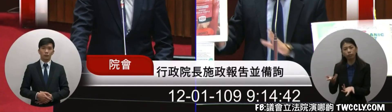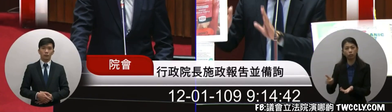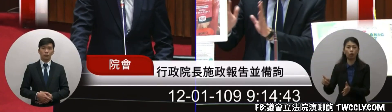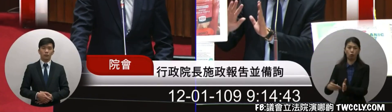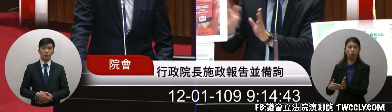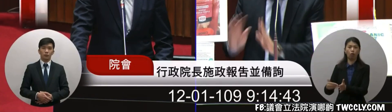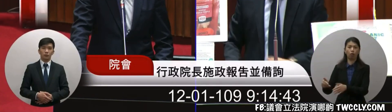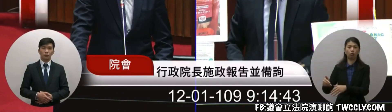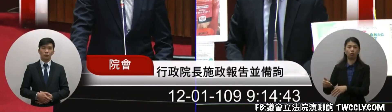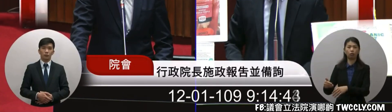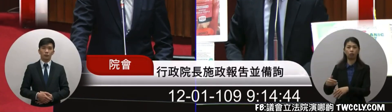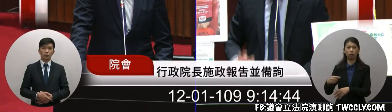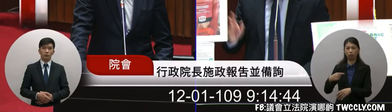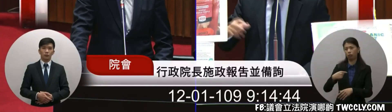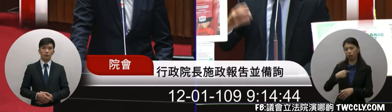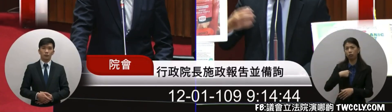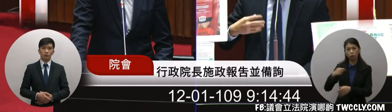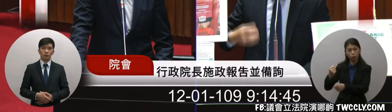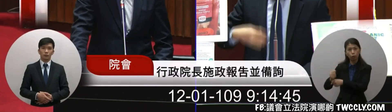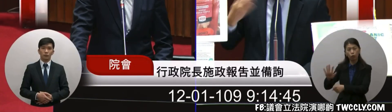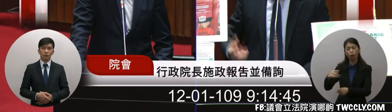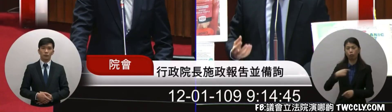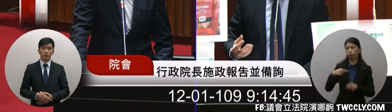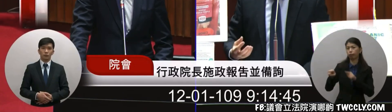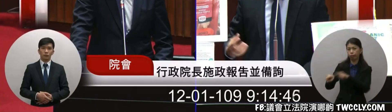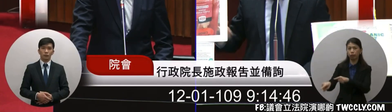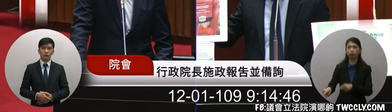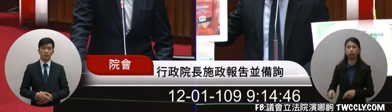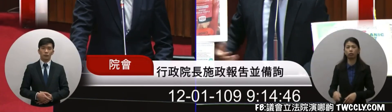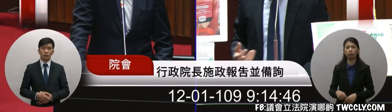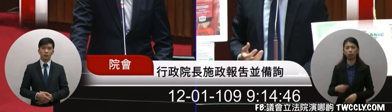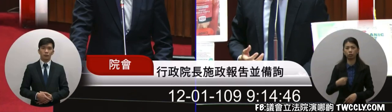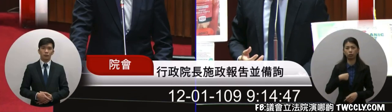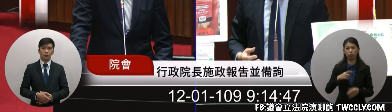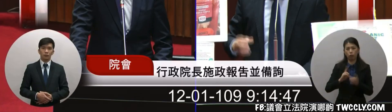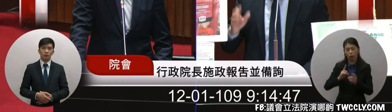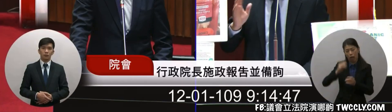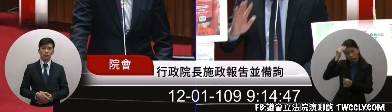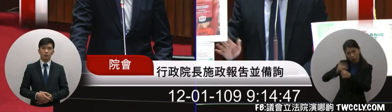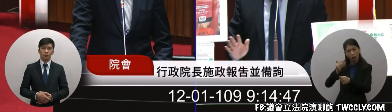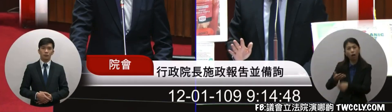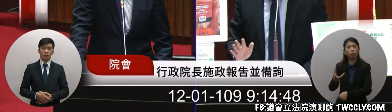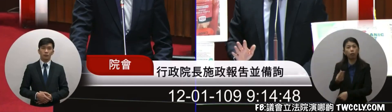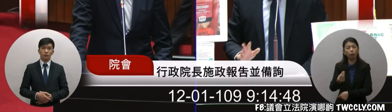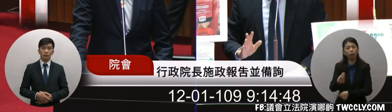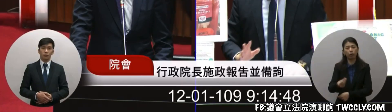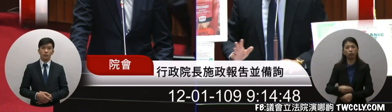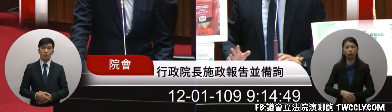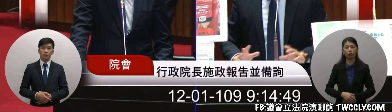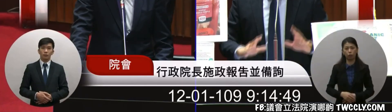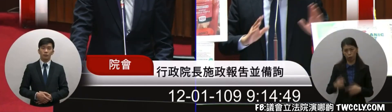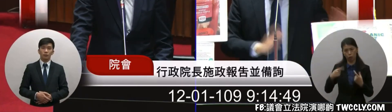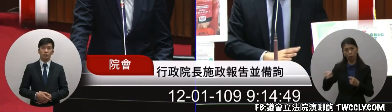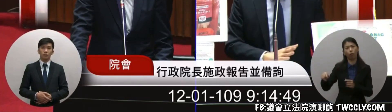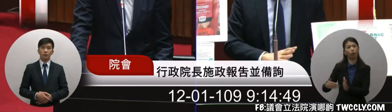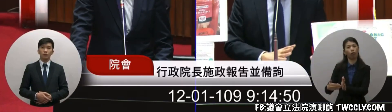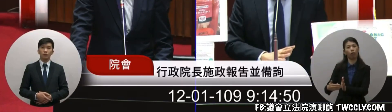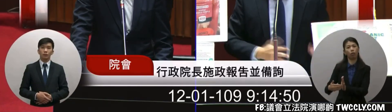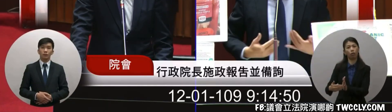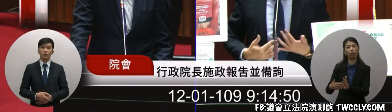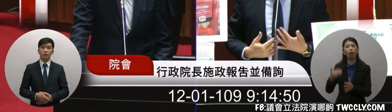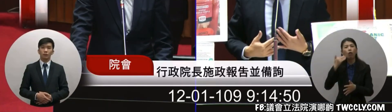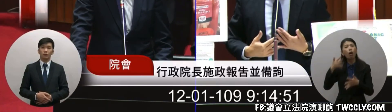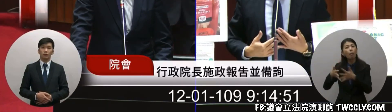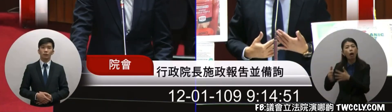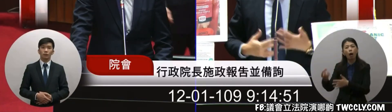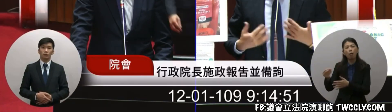那我们没有贸易障碍。其实这个地方为什么我们要打脸一下这个政委说的这个，就是说这不是贸易障碍，因为如果美国人没有做，我